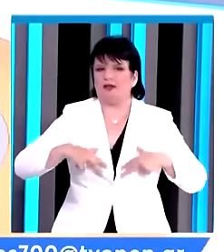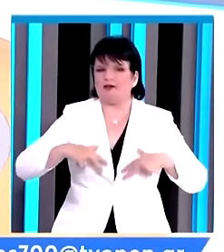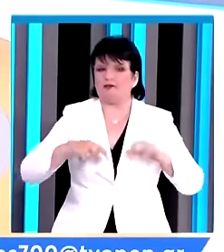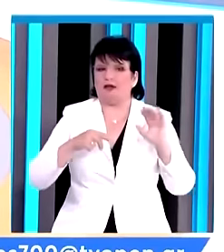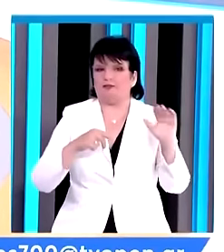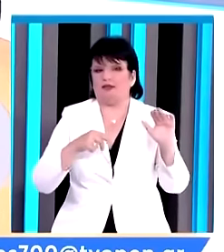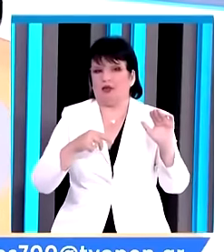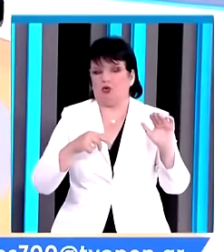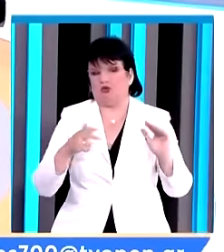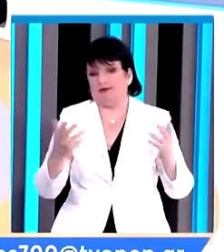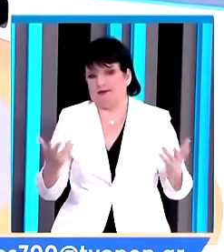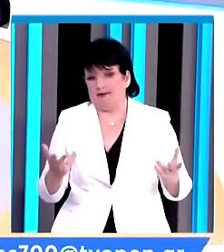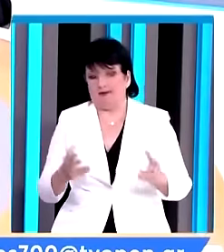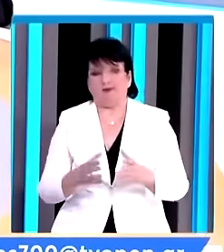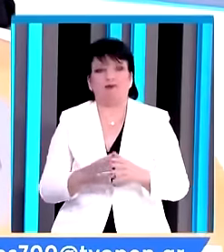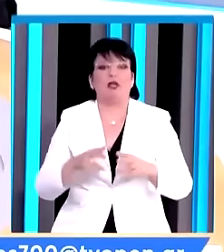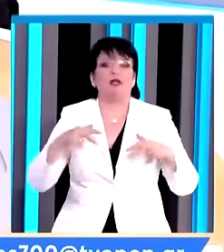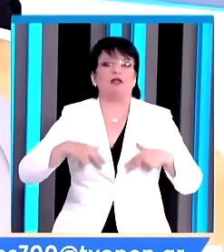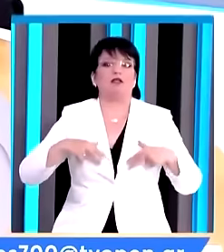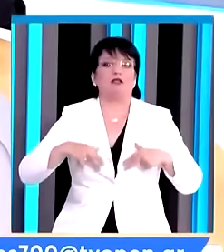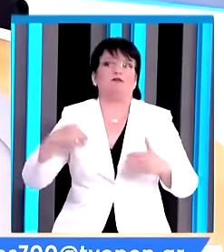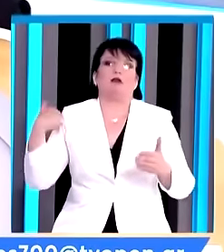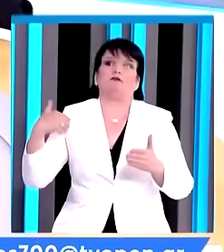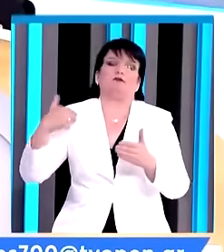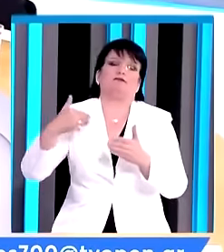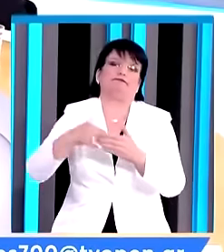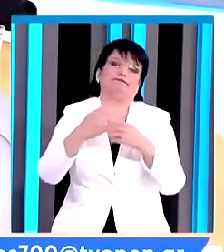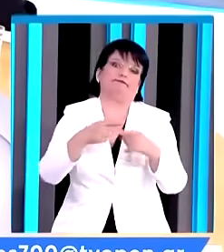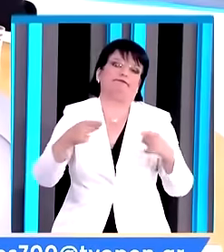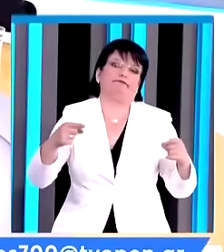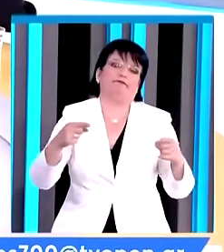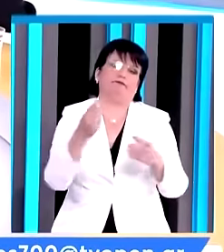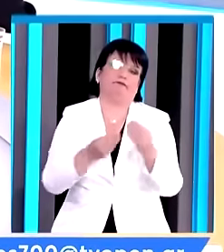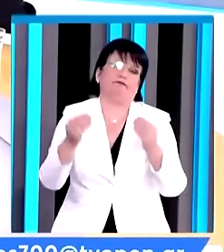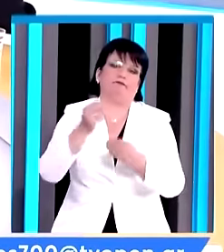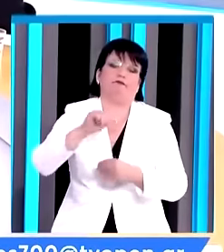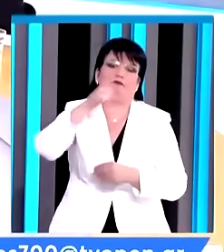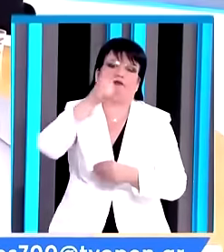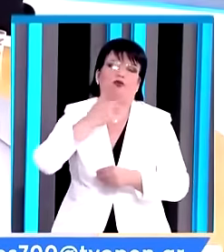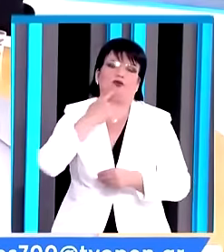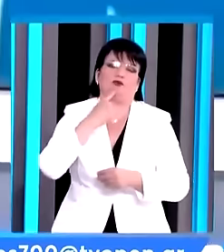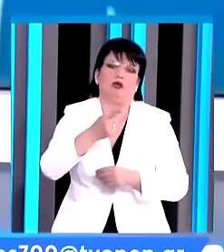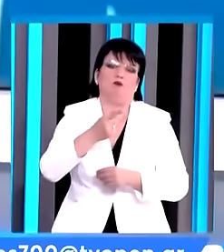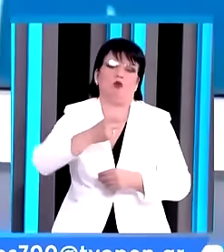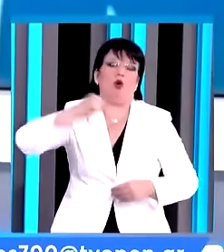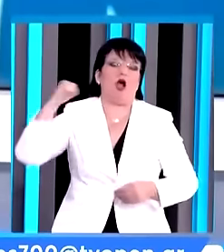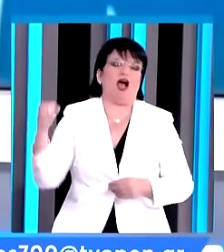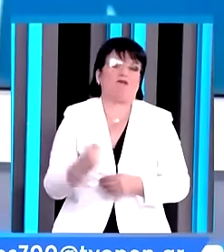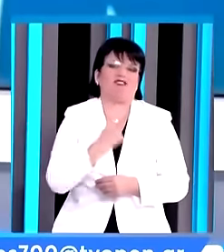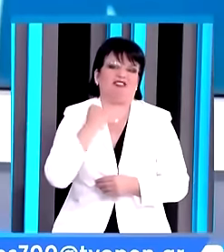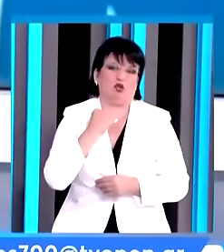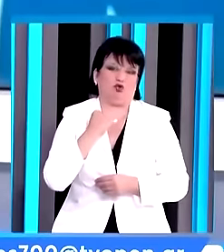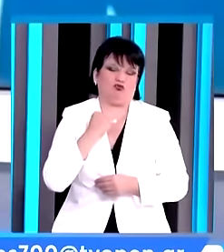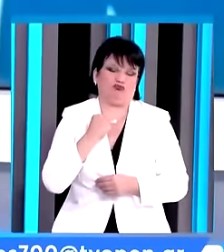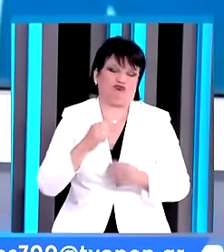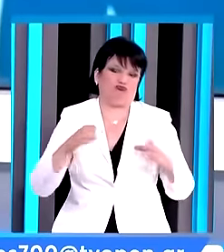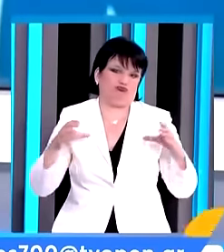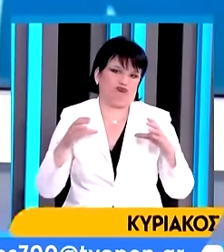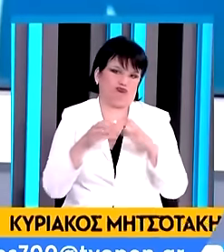πάντων. Κάθε κυβέρνηση μπορεί να γίνει καλύτερη. Και εγώ είμαι ο πρώτος, ο οποίος οφείλω να είμαι πολύ αυστηρός με τον εαυτό μου και με τους συνεργάτες